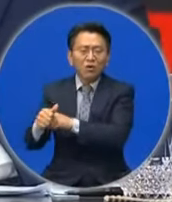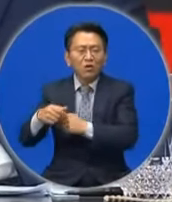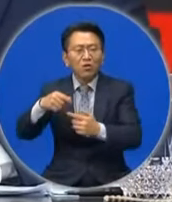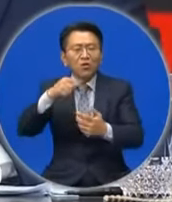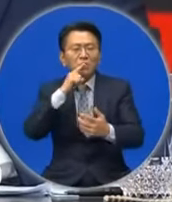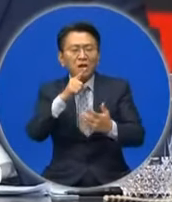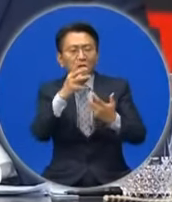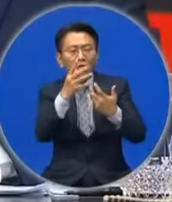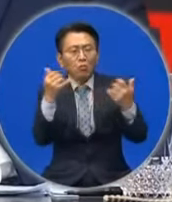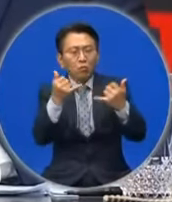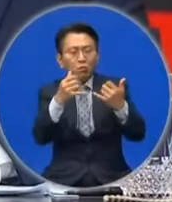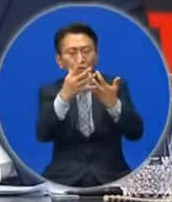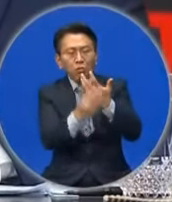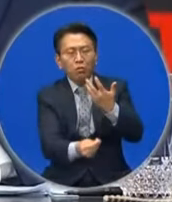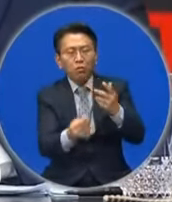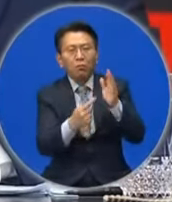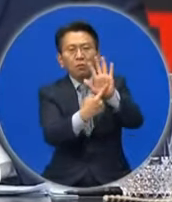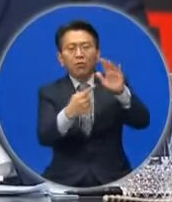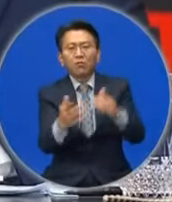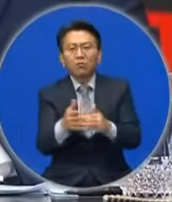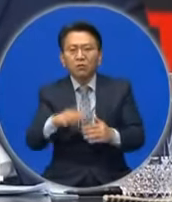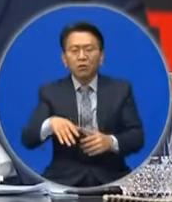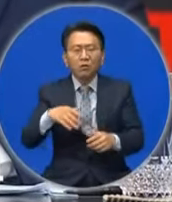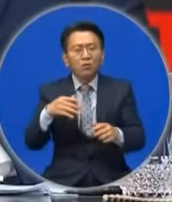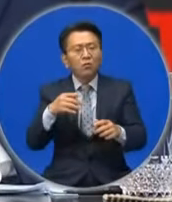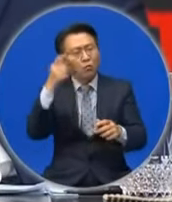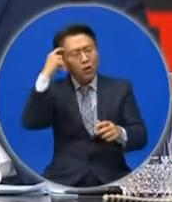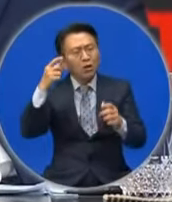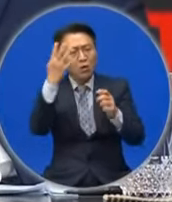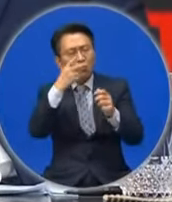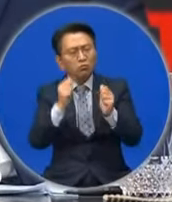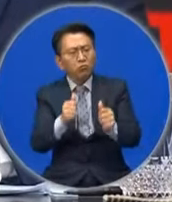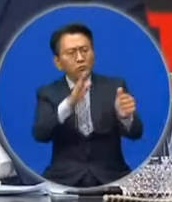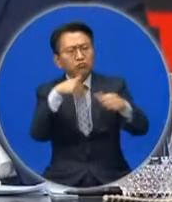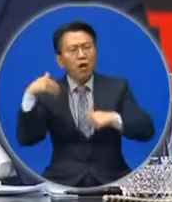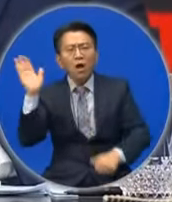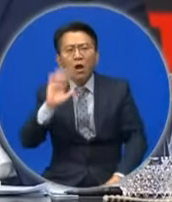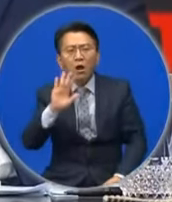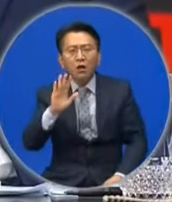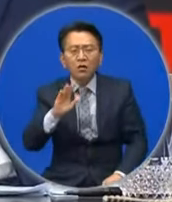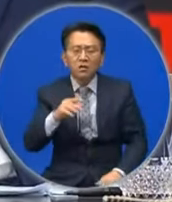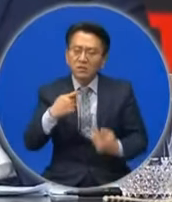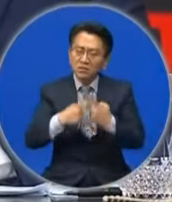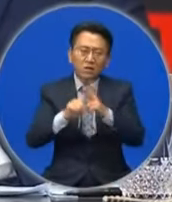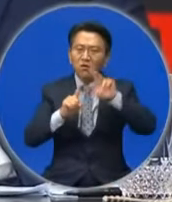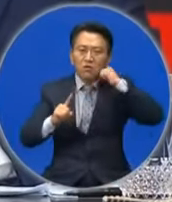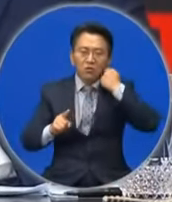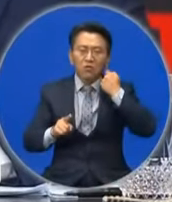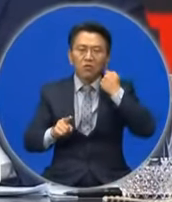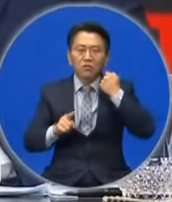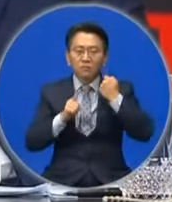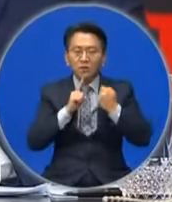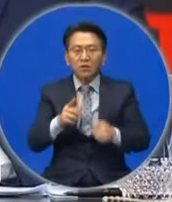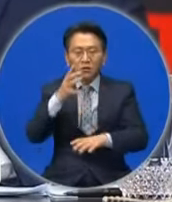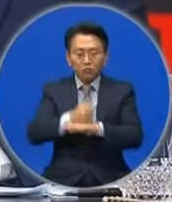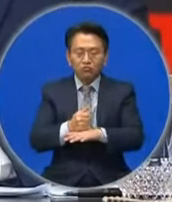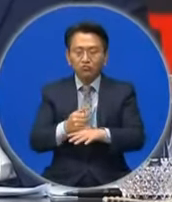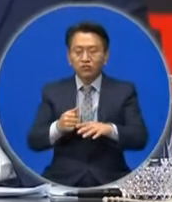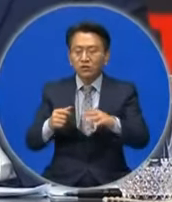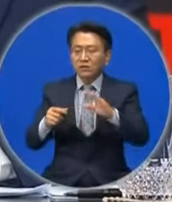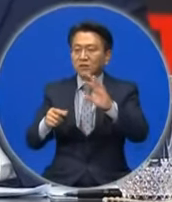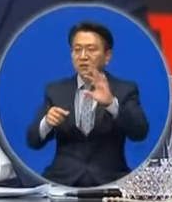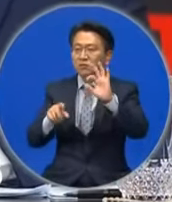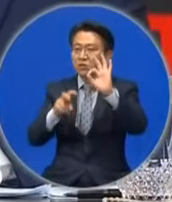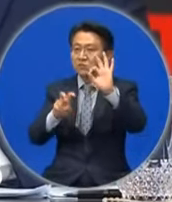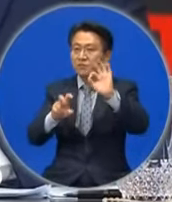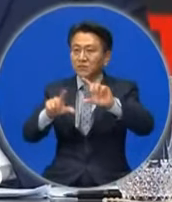이 정도 증거로 소환을 못한다는 건 이해할 수 없다 이렇게 발언을 합니다. 그러니까 20일 날